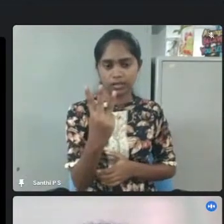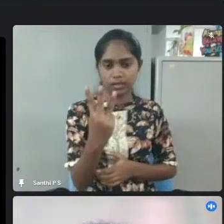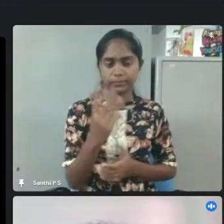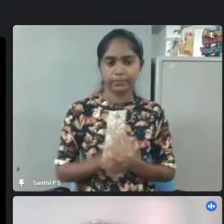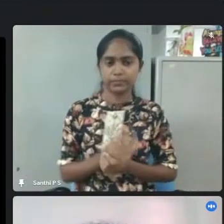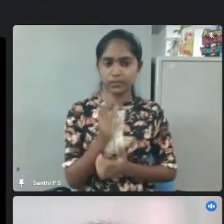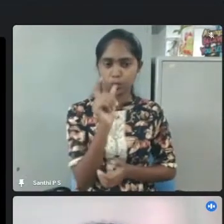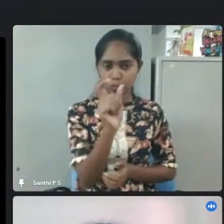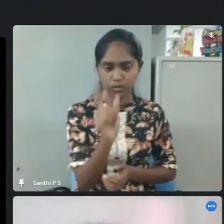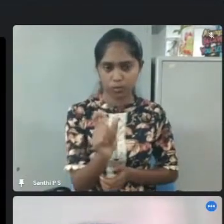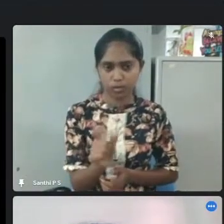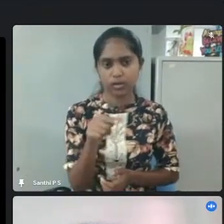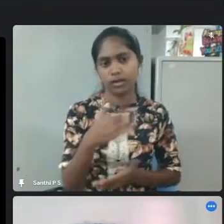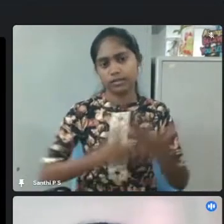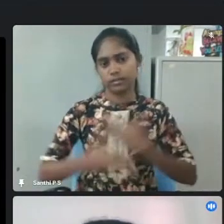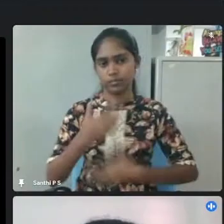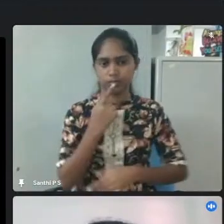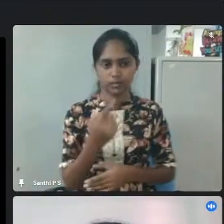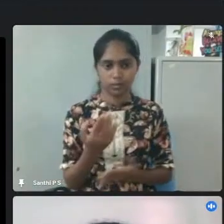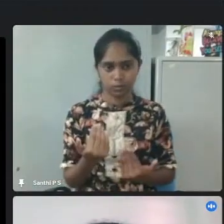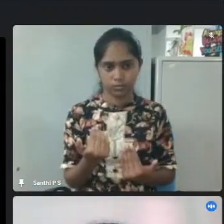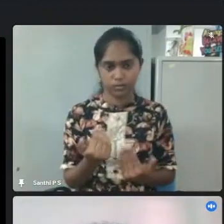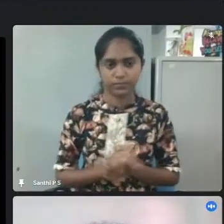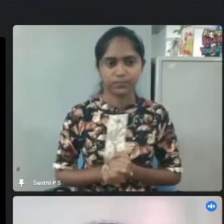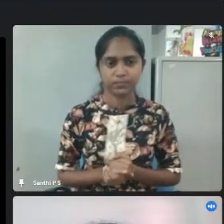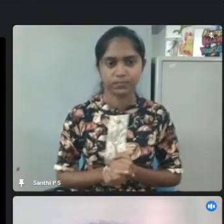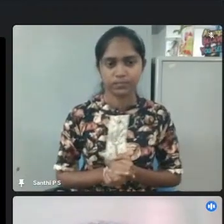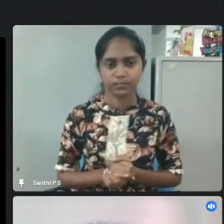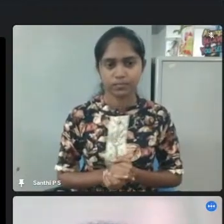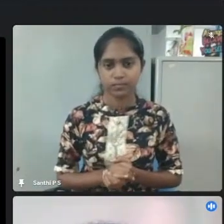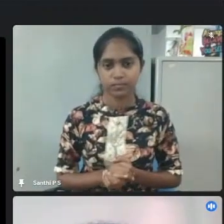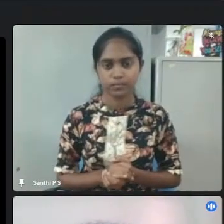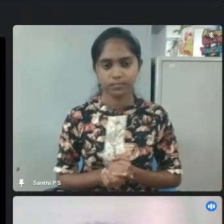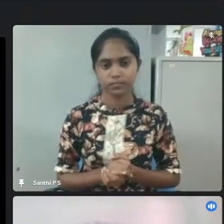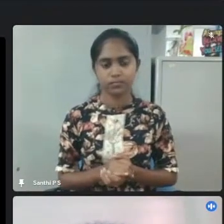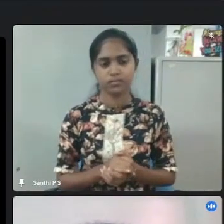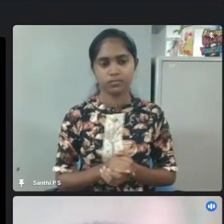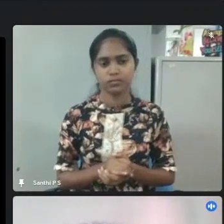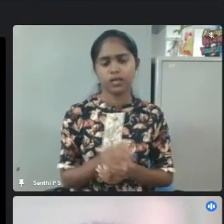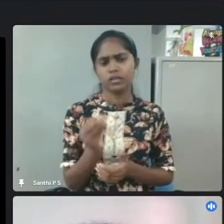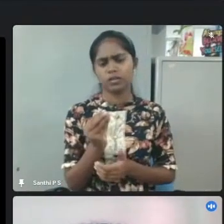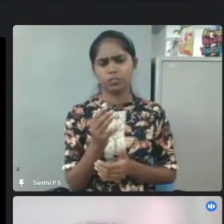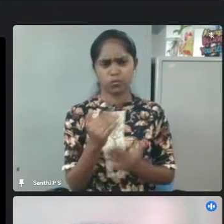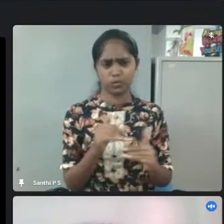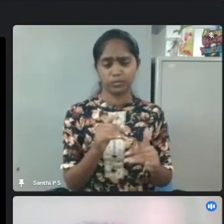തലങ്ങളിൽ ഈ ഭിന്നശേഷി നിർവചിക്കപ്പെടുന്നുണ്ട്. അപ്പോൾ ഒരു പരിധിവരെ ഒരു വ്യക്തിയുടെ ശാരീരികമായ